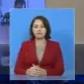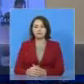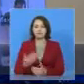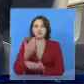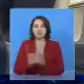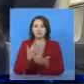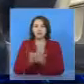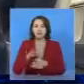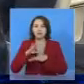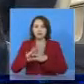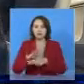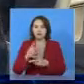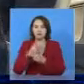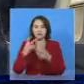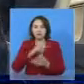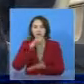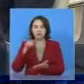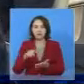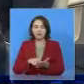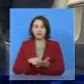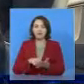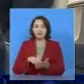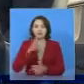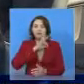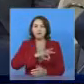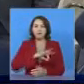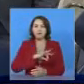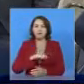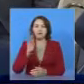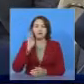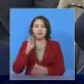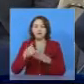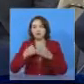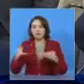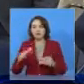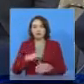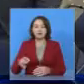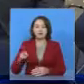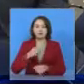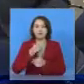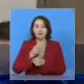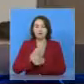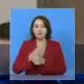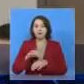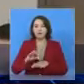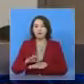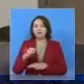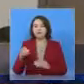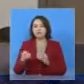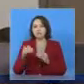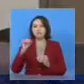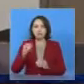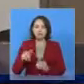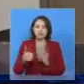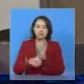Совещание продолжилось рассмотрением вопросов рационального использования орошаемых земель. В регионе ведется восстановление более